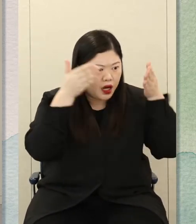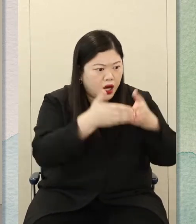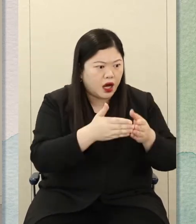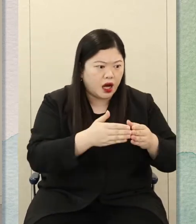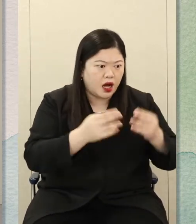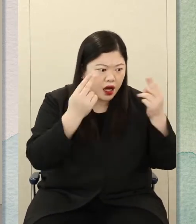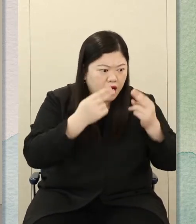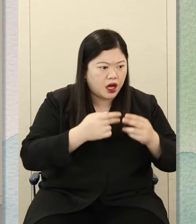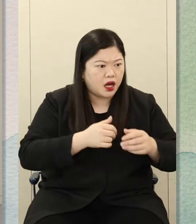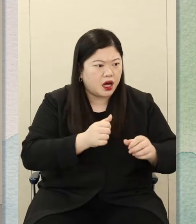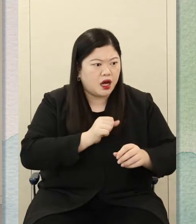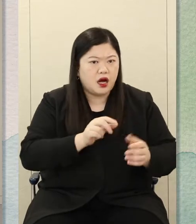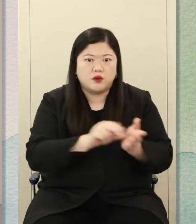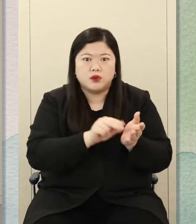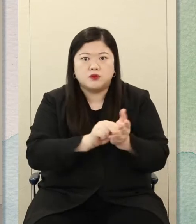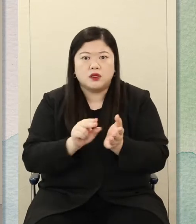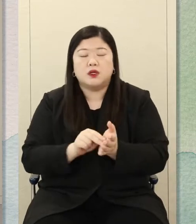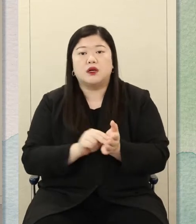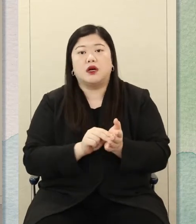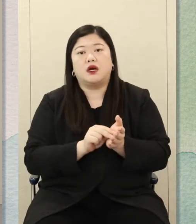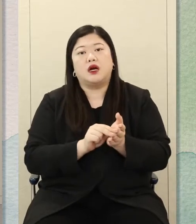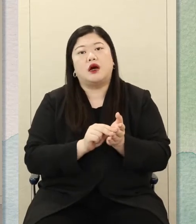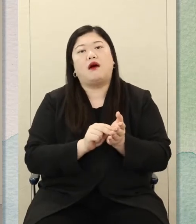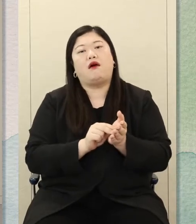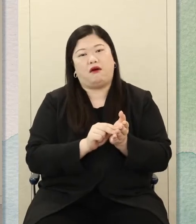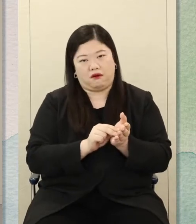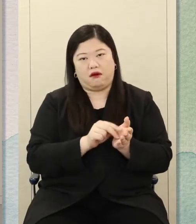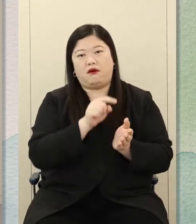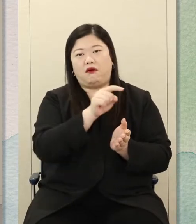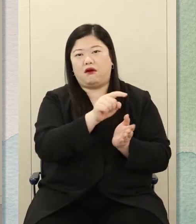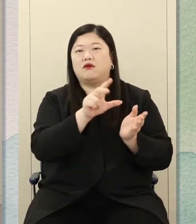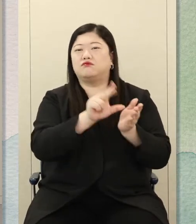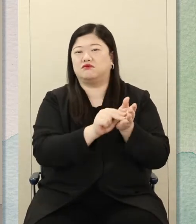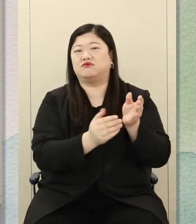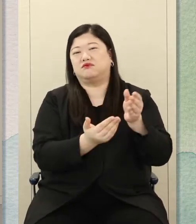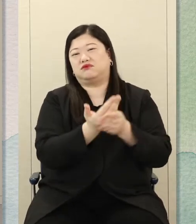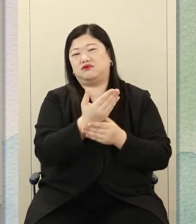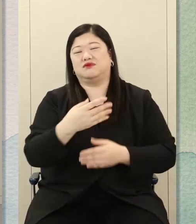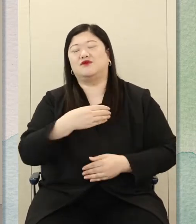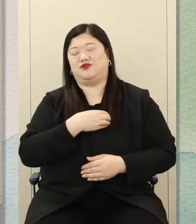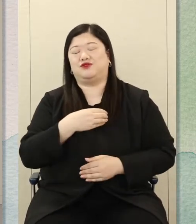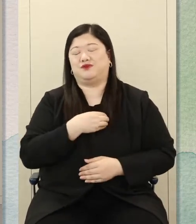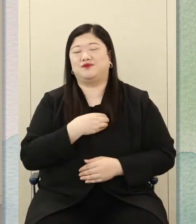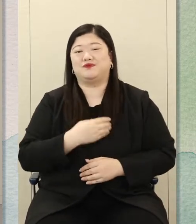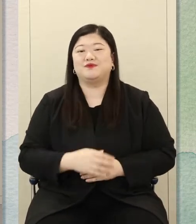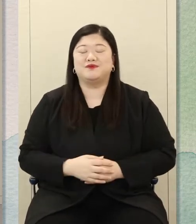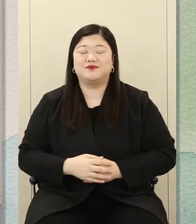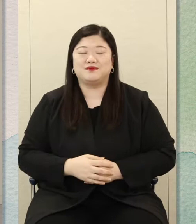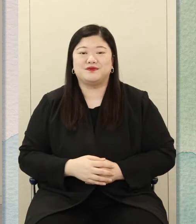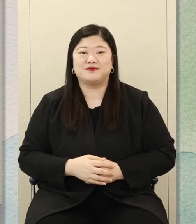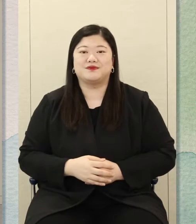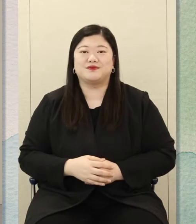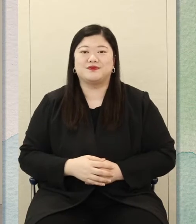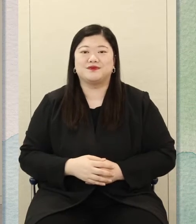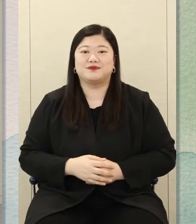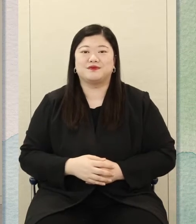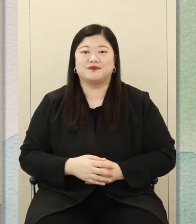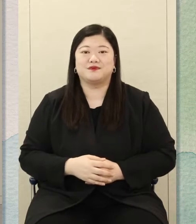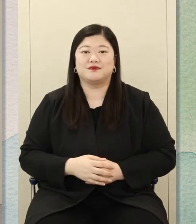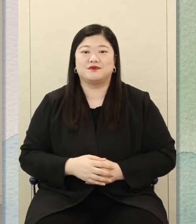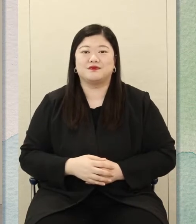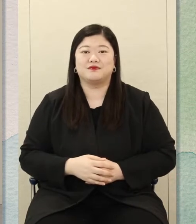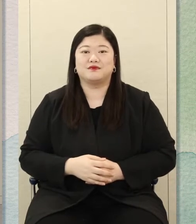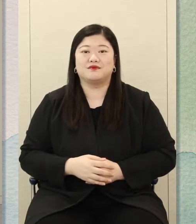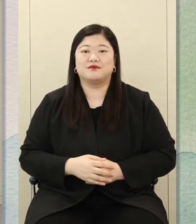이 의견의 급진적 이동, 근본적인 빠른 이동, 급속한 이동 같은 게 너무 많이 나타나고 있어요. 그래서 그렇게